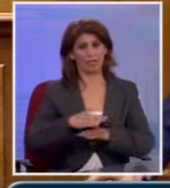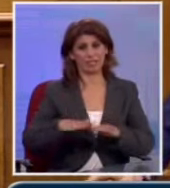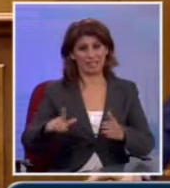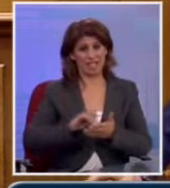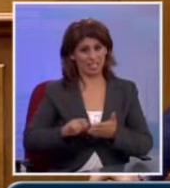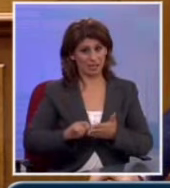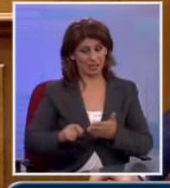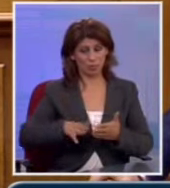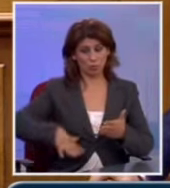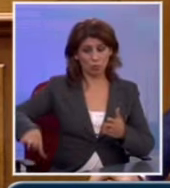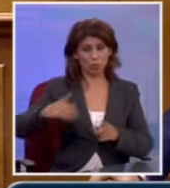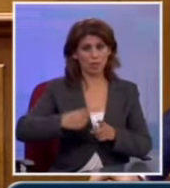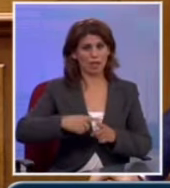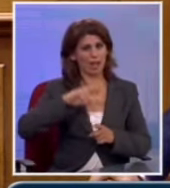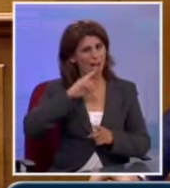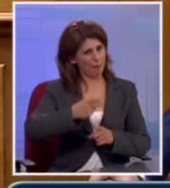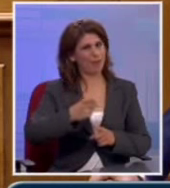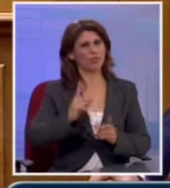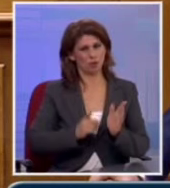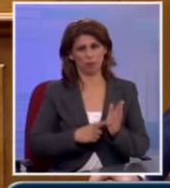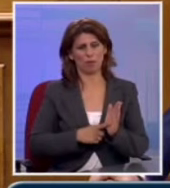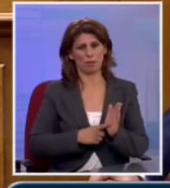στον ελληνικό λαό, απάντησε όπως έπρεπε.